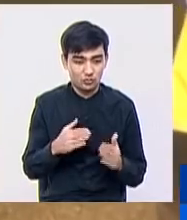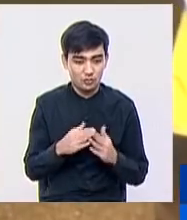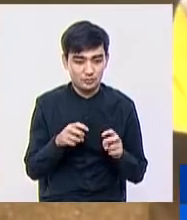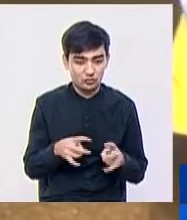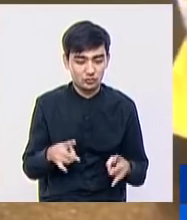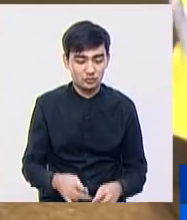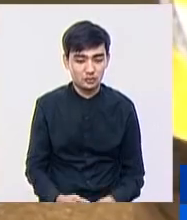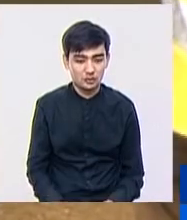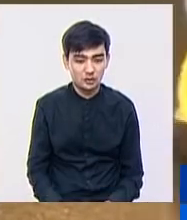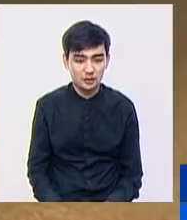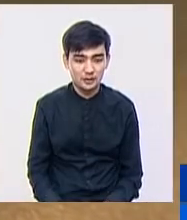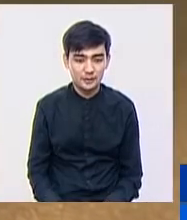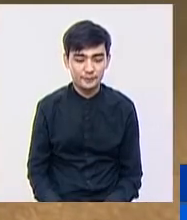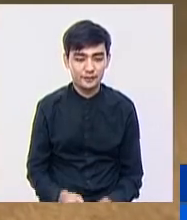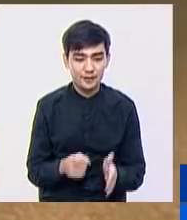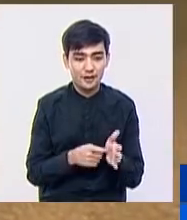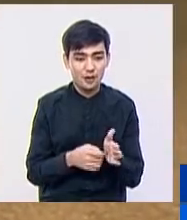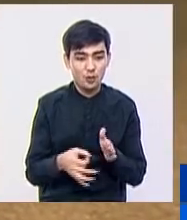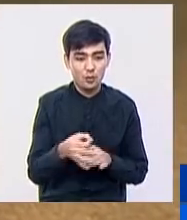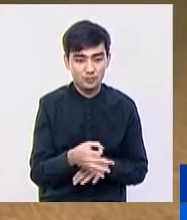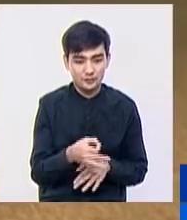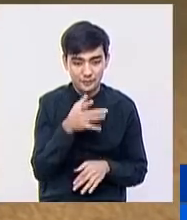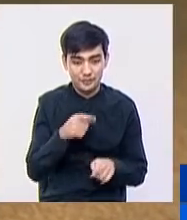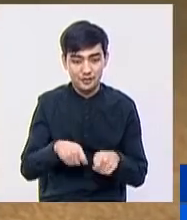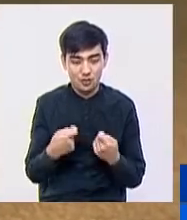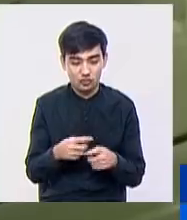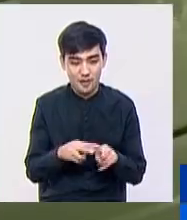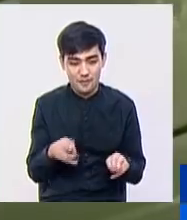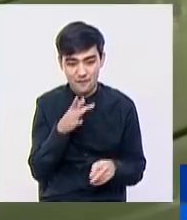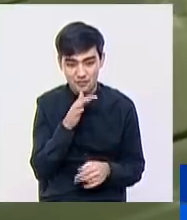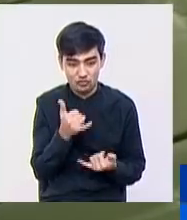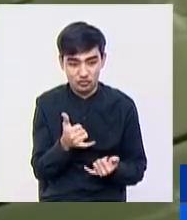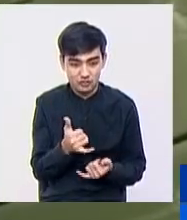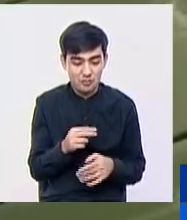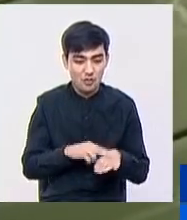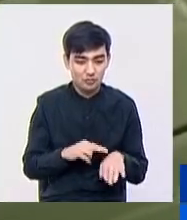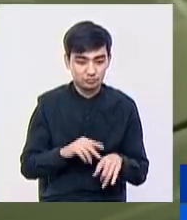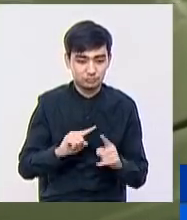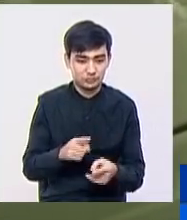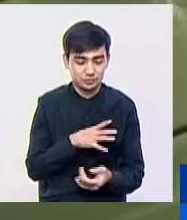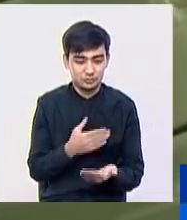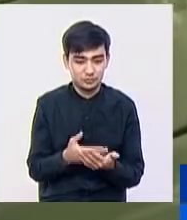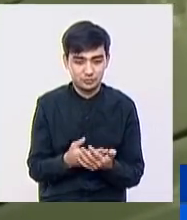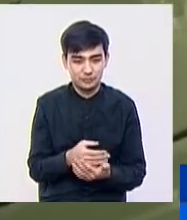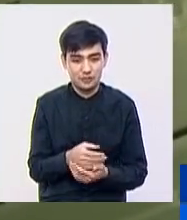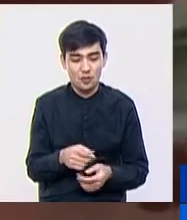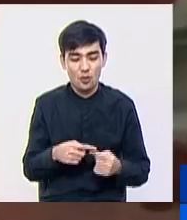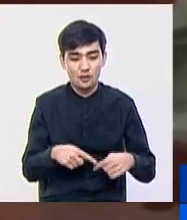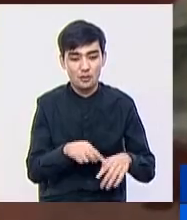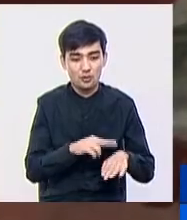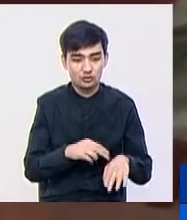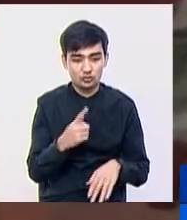нельзя. В Карагандинской области за нарушение комендантского часа полицейские задержали и доставили в отделы